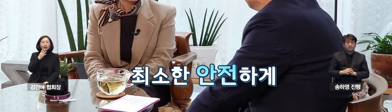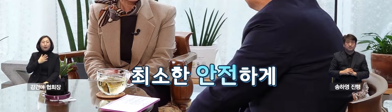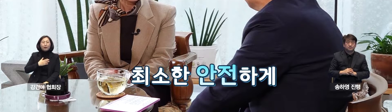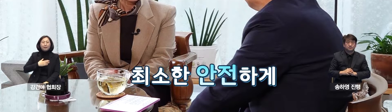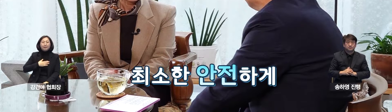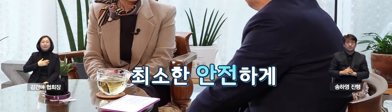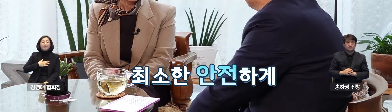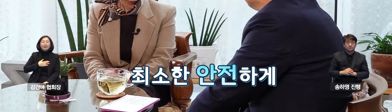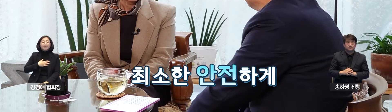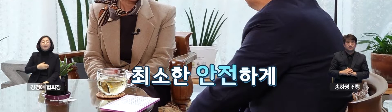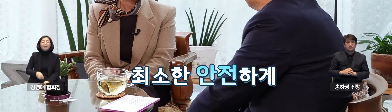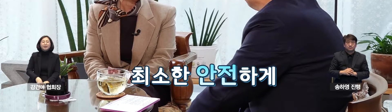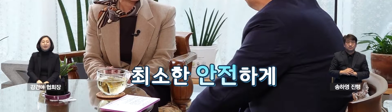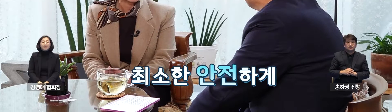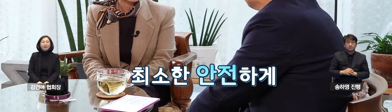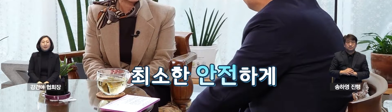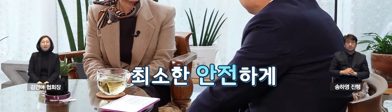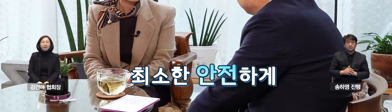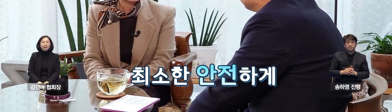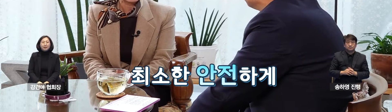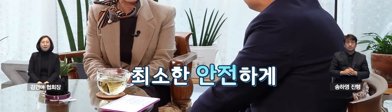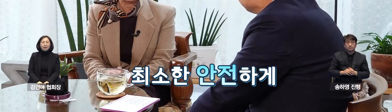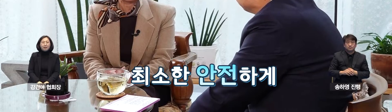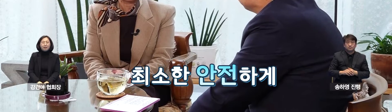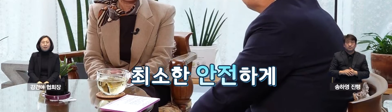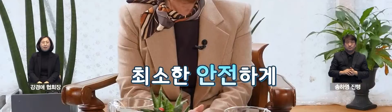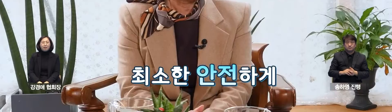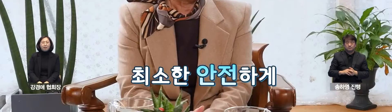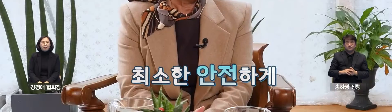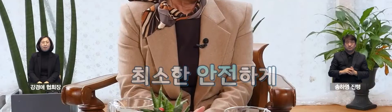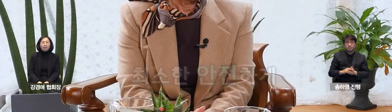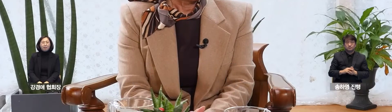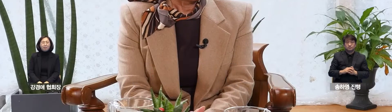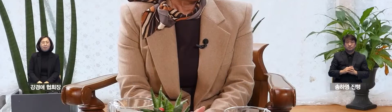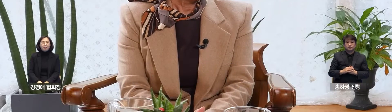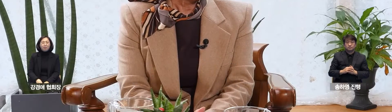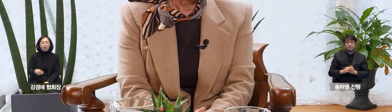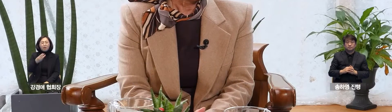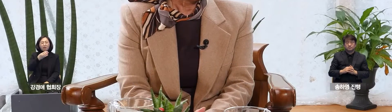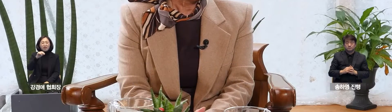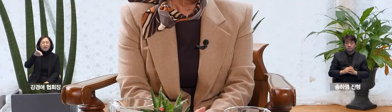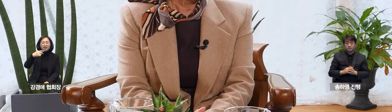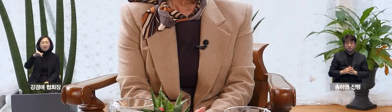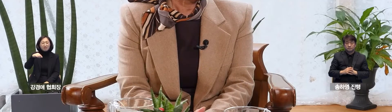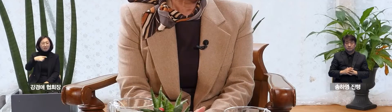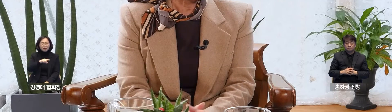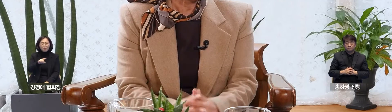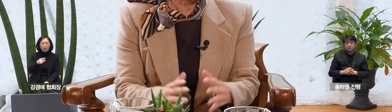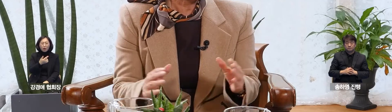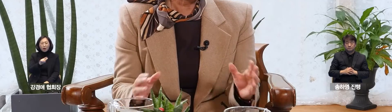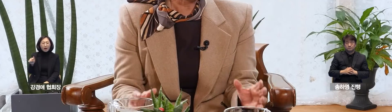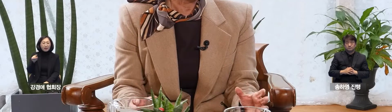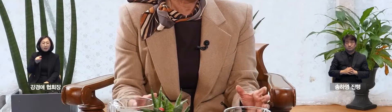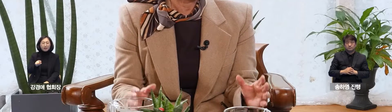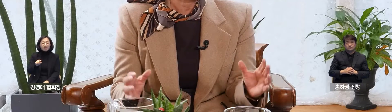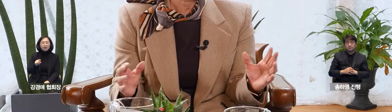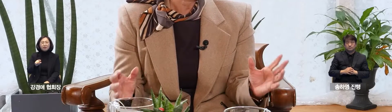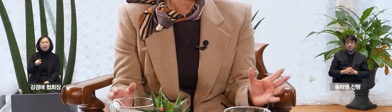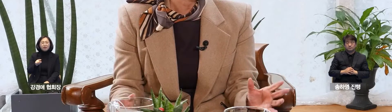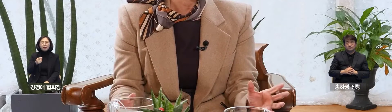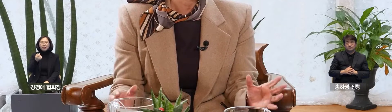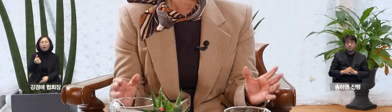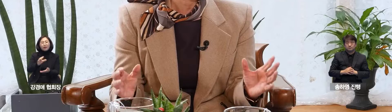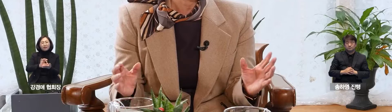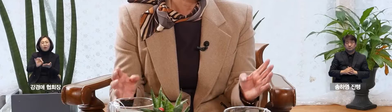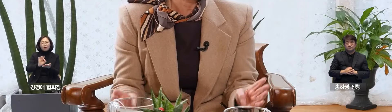그 리스크를 적게 움직이는 사람이어서 사실은 국가에 굉장히 뭐 여러